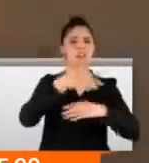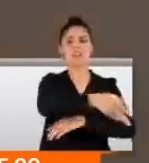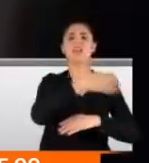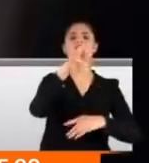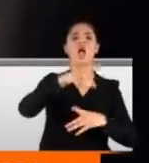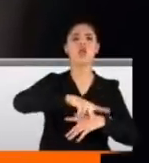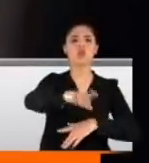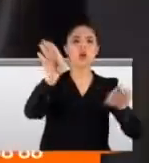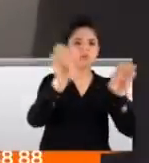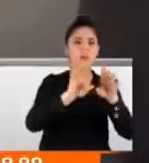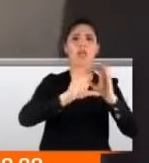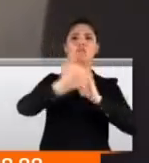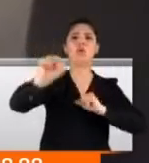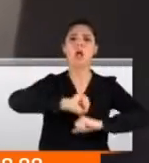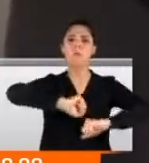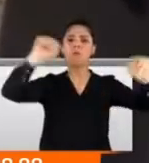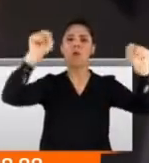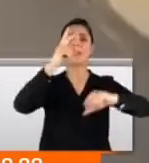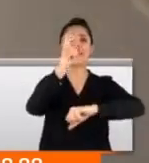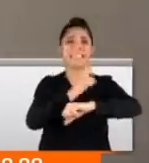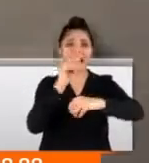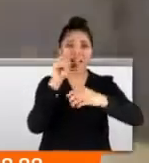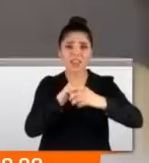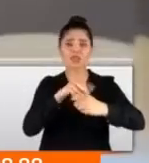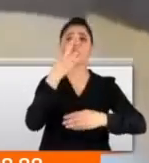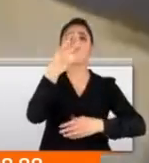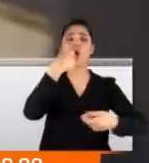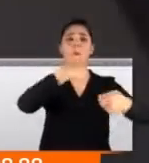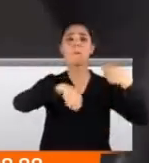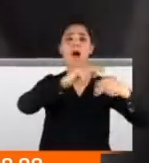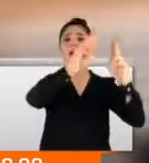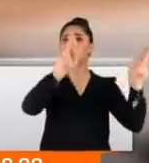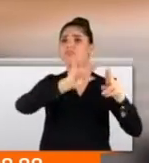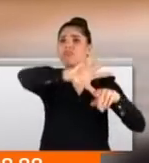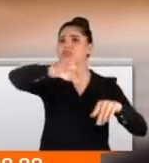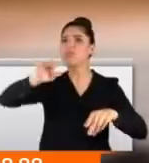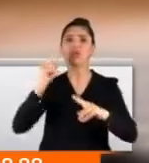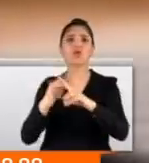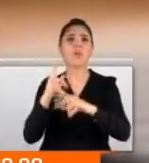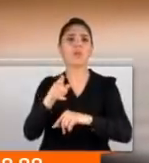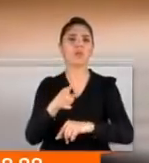kapattı, tünelleri havaya uçurdu, 2 saatte 4 bankanın kasasını boşalttı.